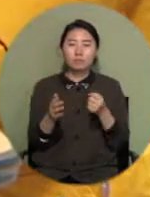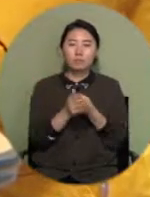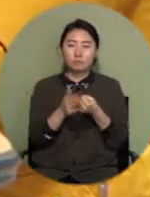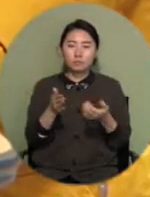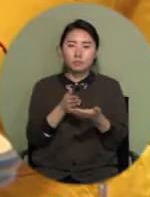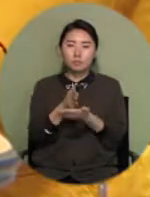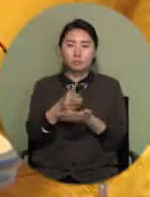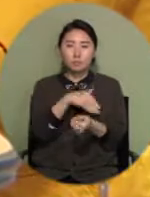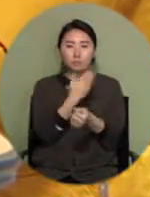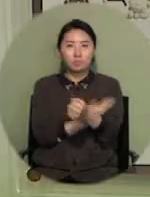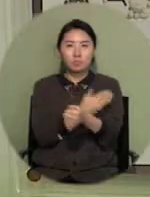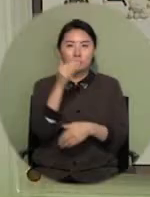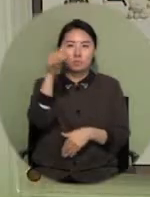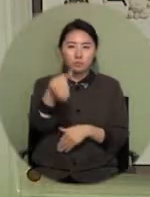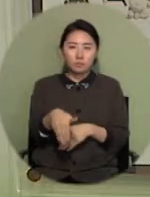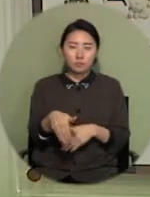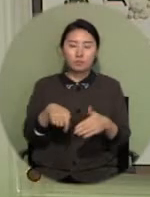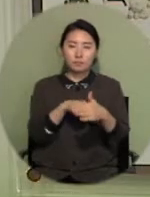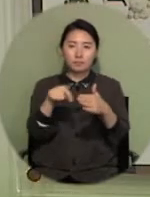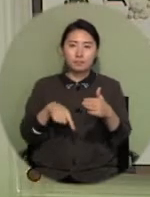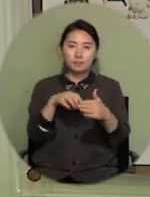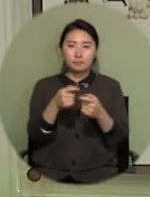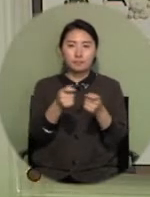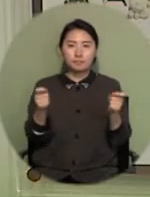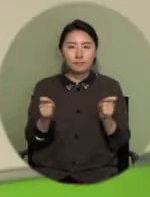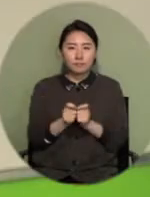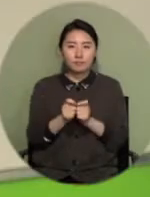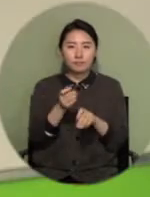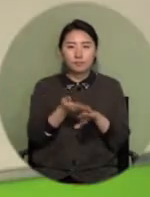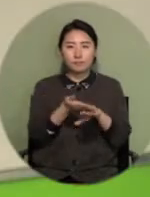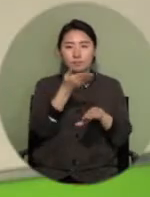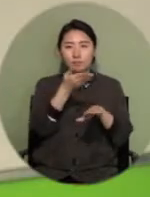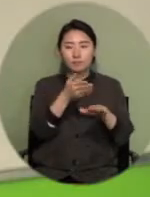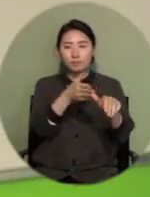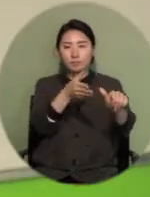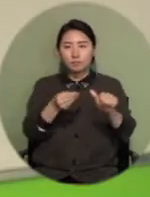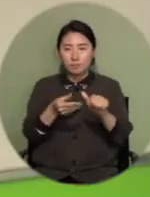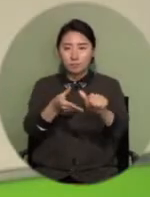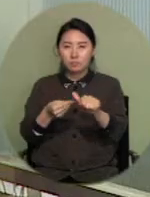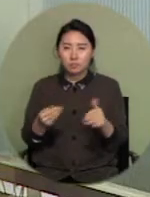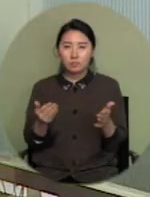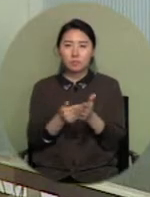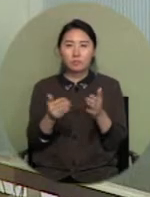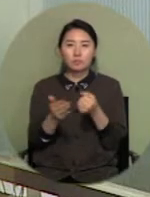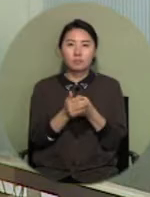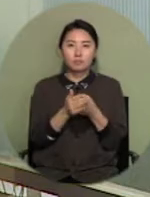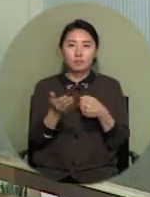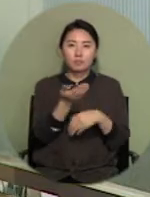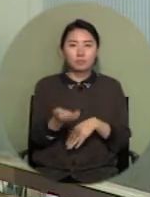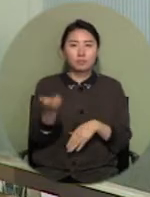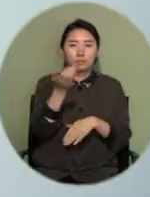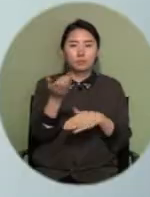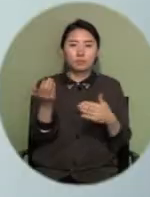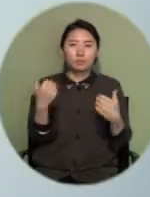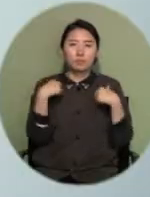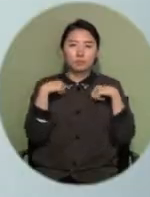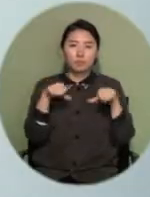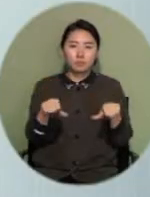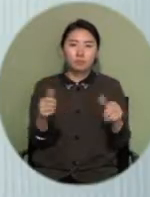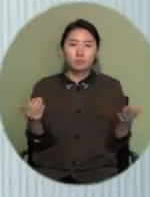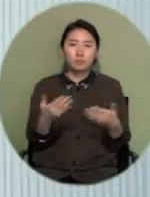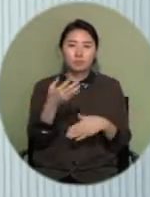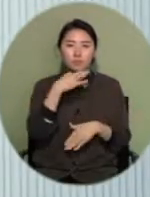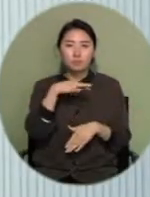전문성을 떨어지고 내부적으로는 팀장 등 간부 등이 외부 인사로 채워진 다보니 승진할 기회가 박탈된 일할 의욕이